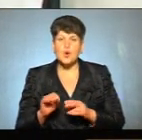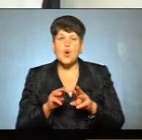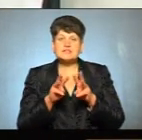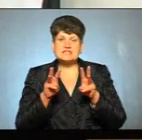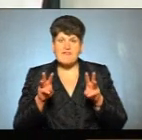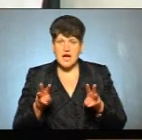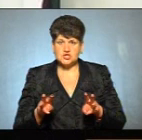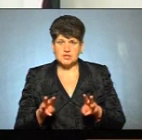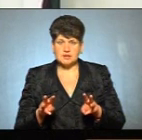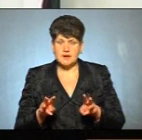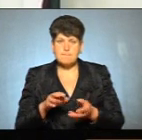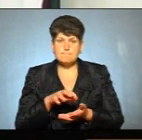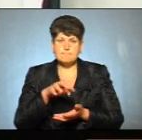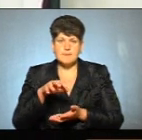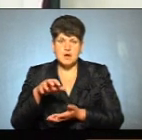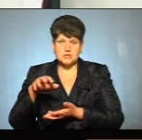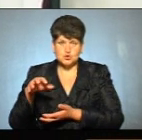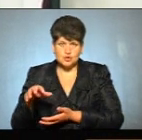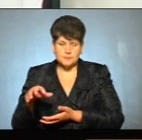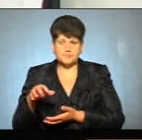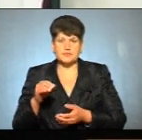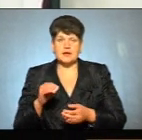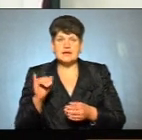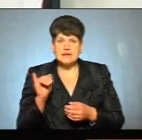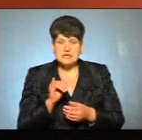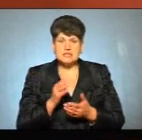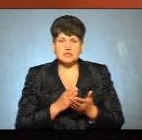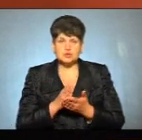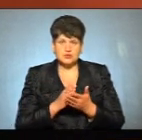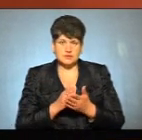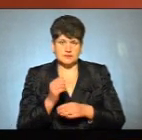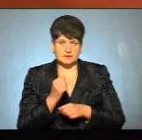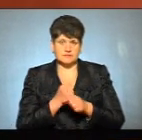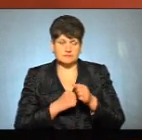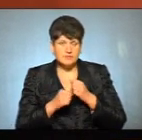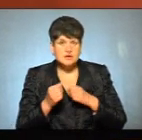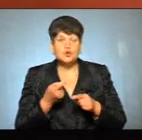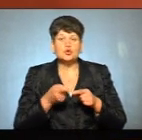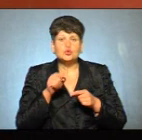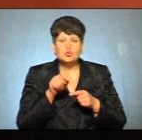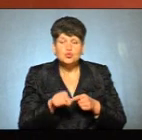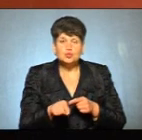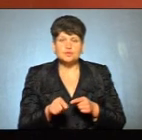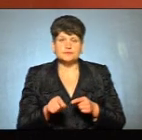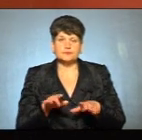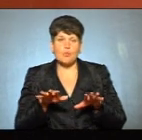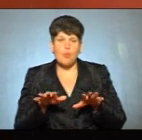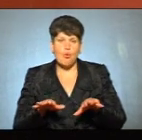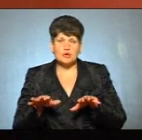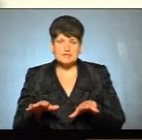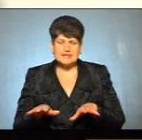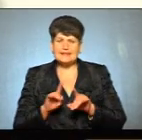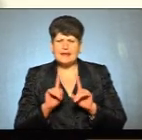освячення пасок і пасхальних богослужінь, то тут позиція не